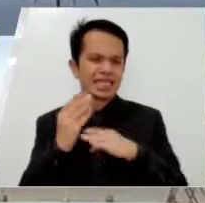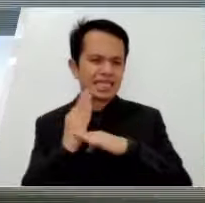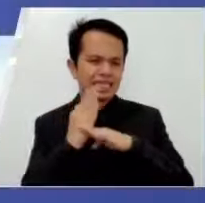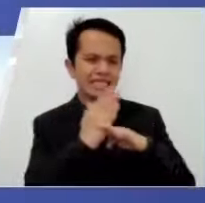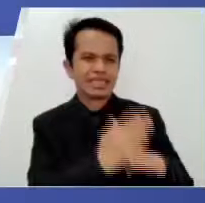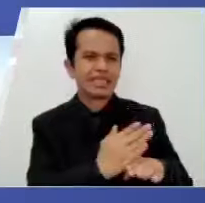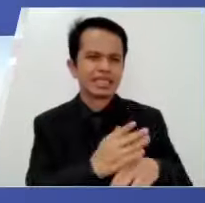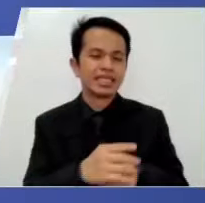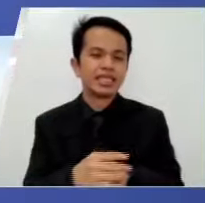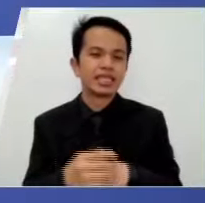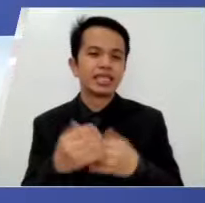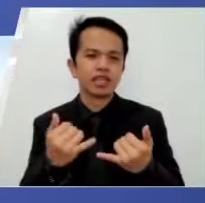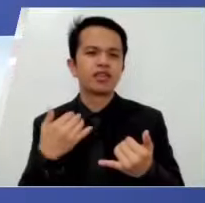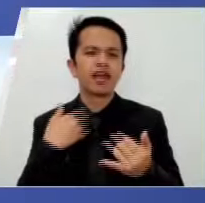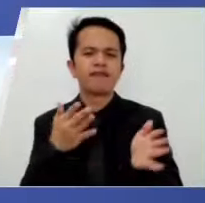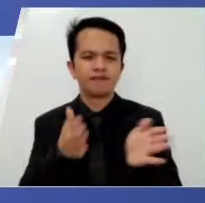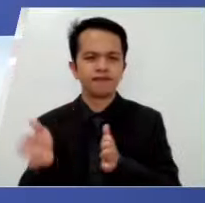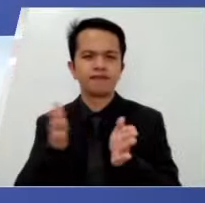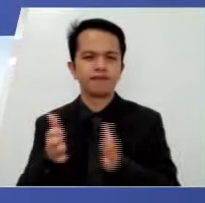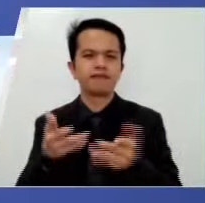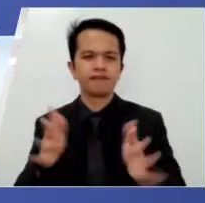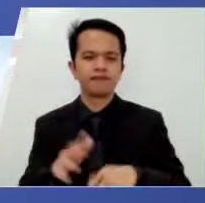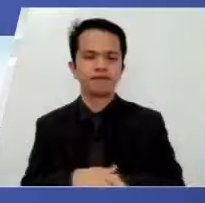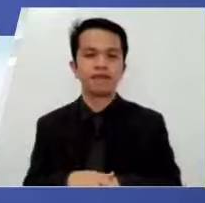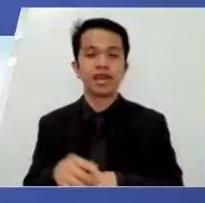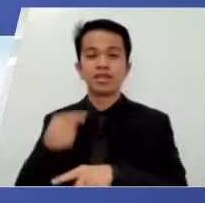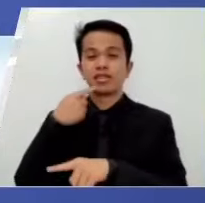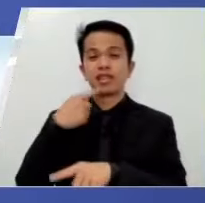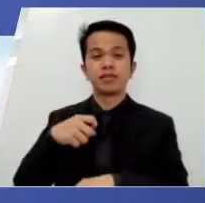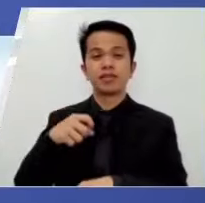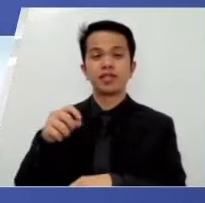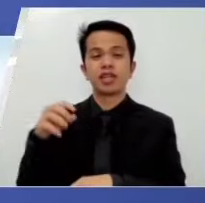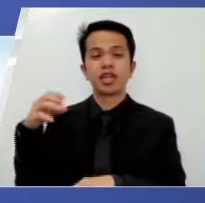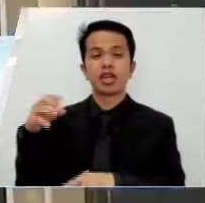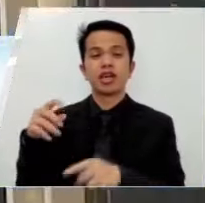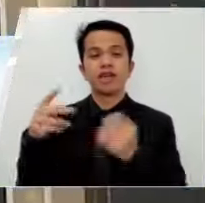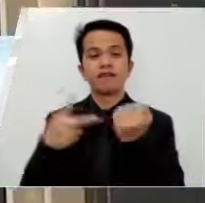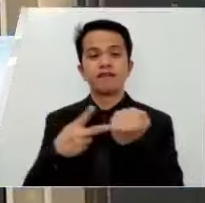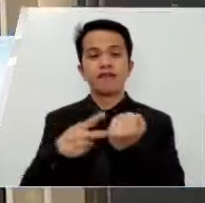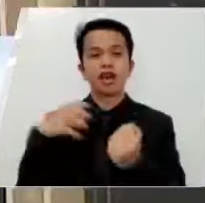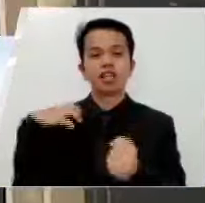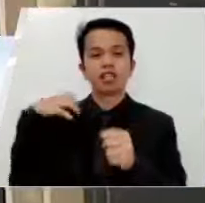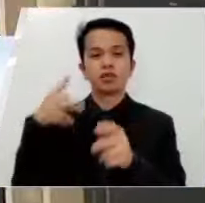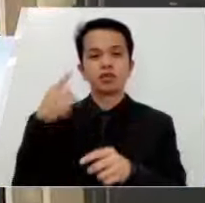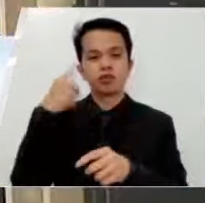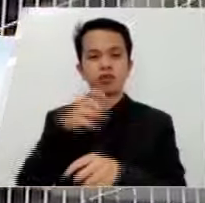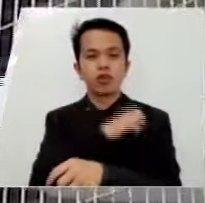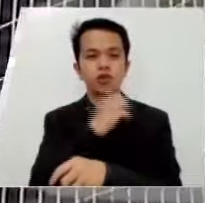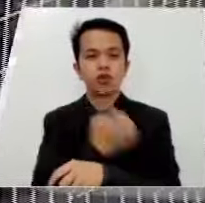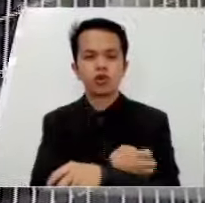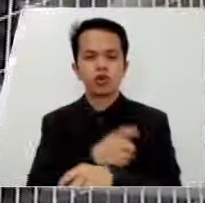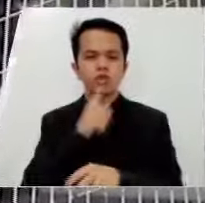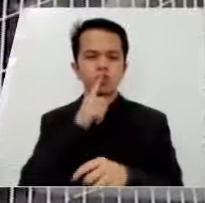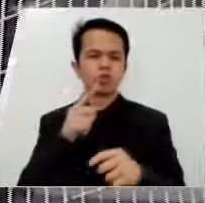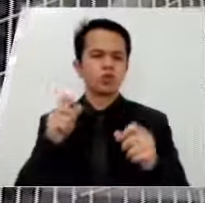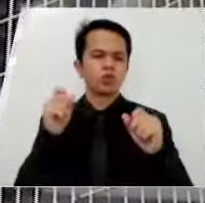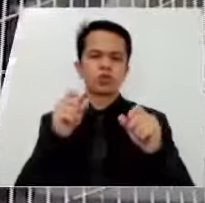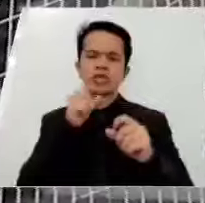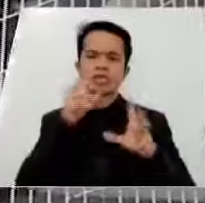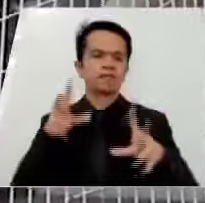mitigating measures. Ayon kay Senator Sherwin Gatchalian, Vice Chairperson ng Senate Committee on Energy, nakaaalarma at hindi katanggap-tanggap